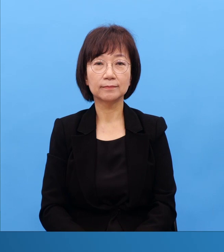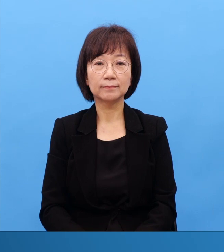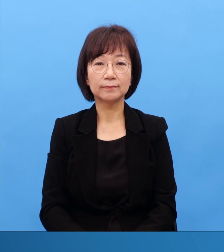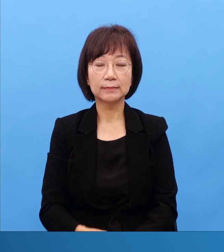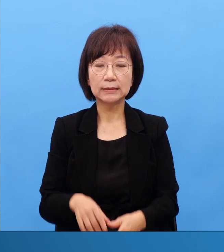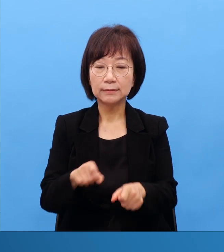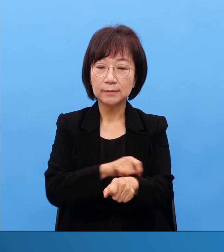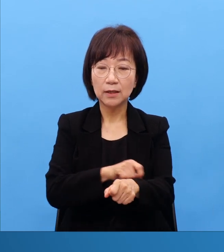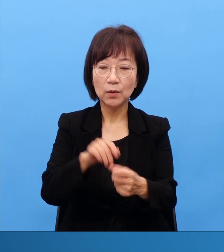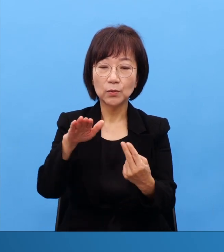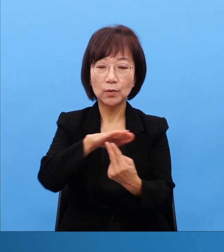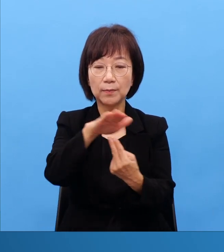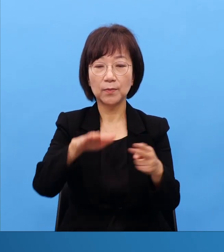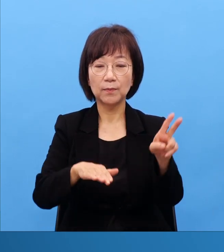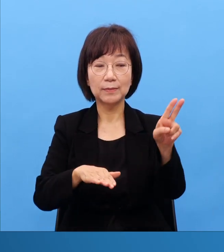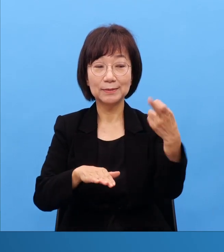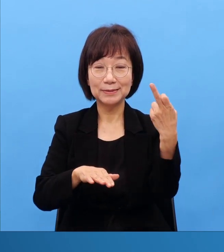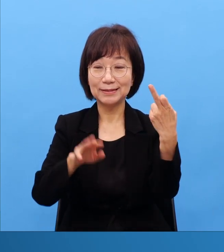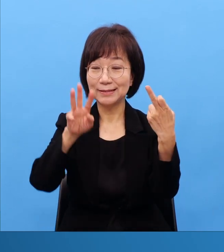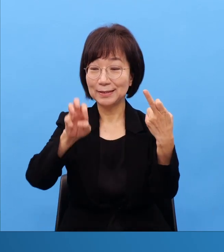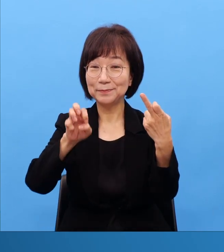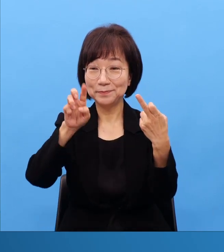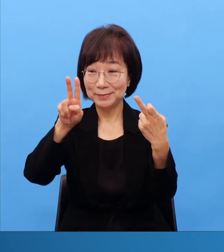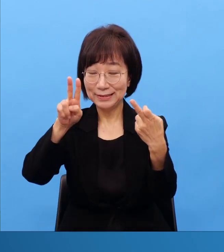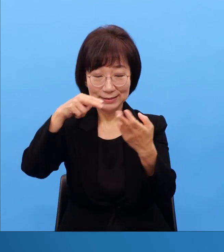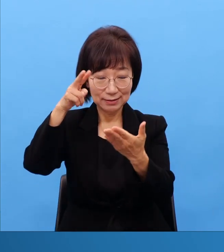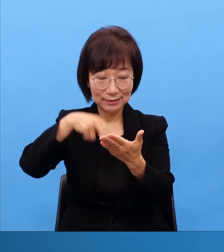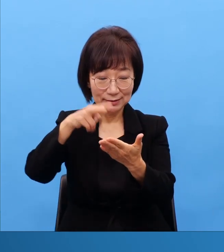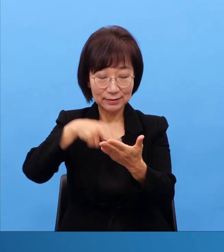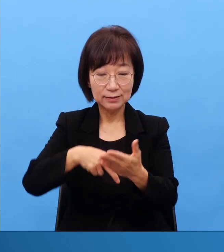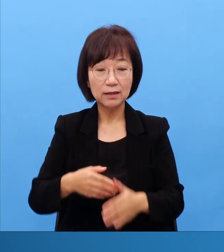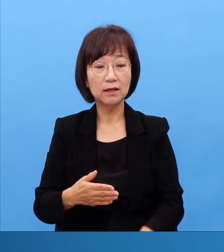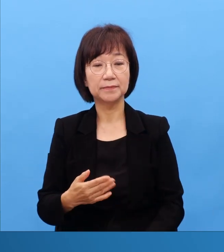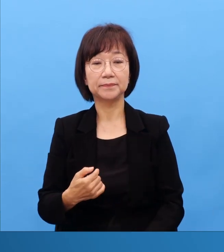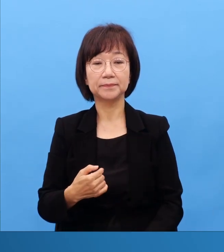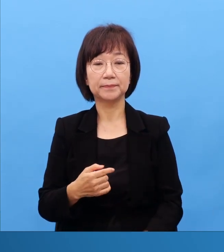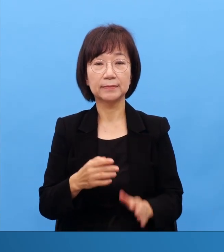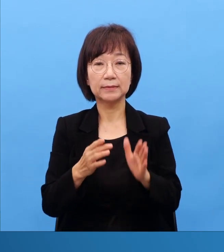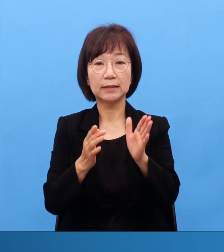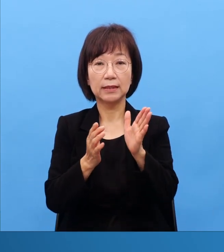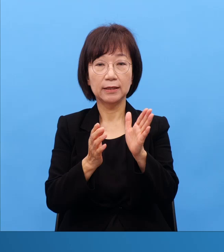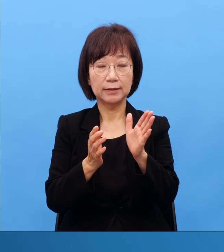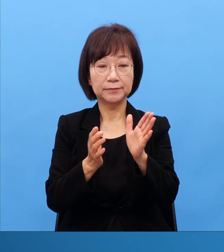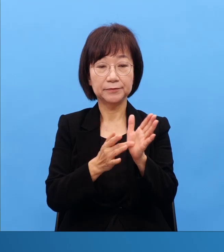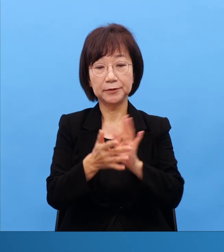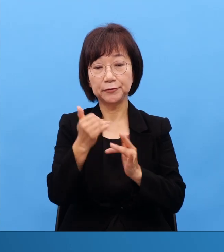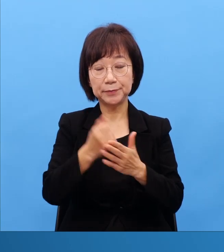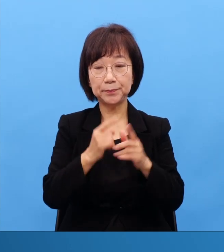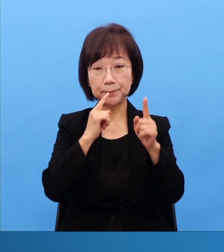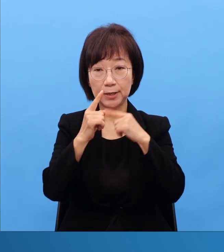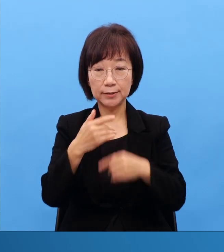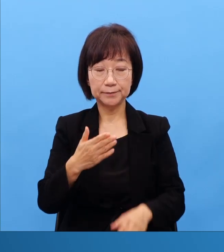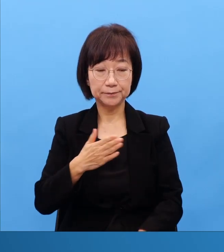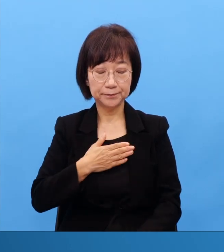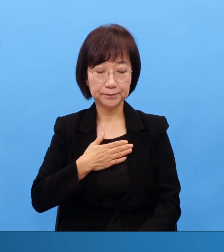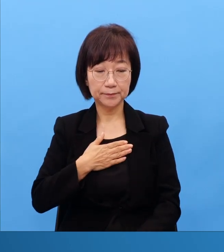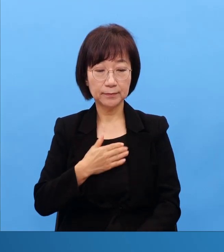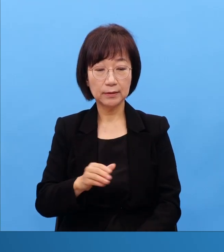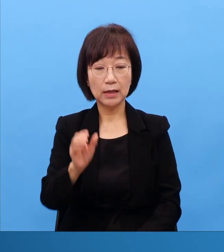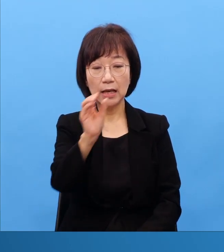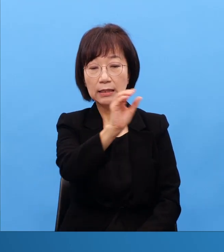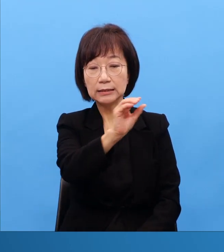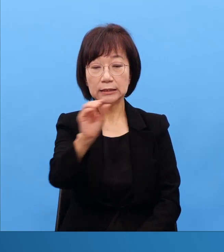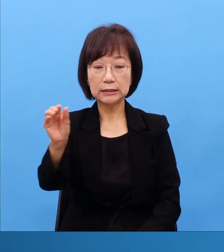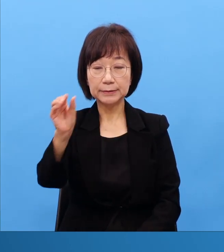요한복음 12장 32절에 내가 십자가에 달리면 모든 사람이 이끌 것이다. And we see that he was